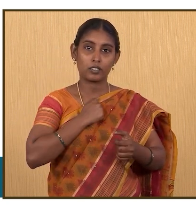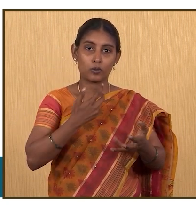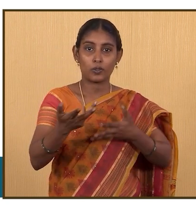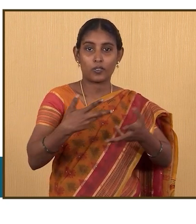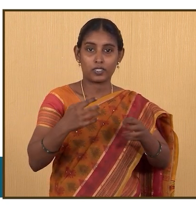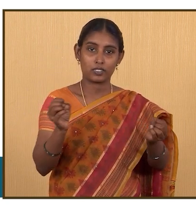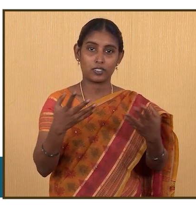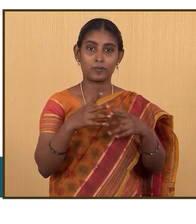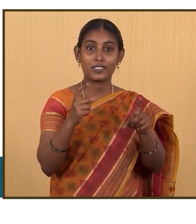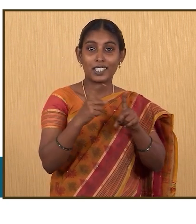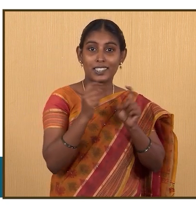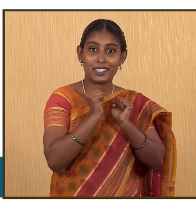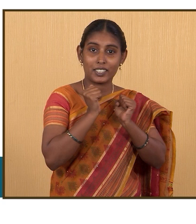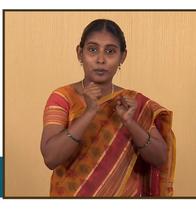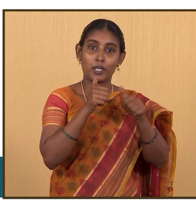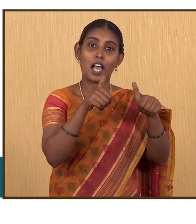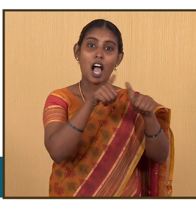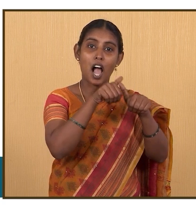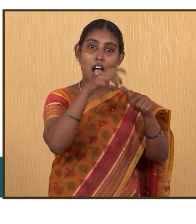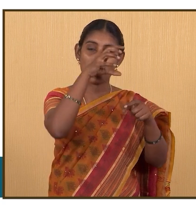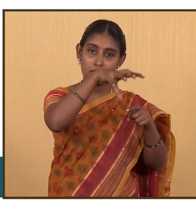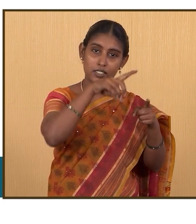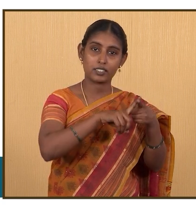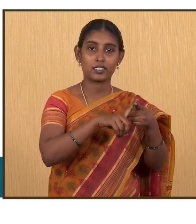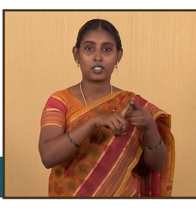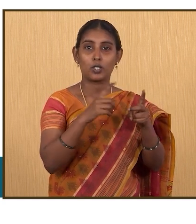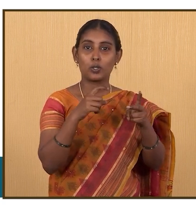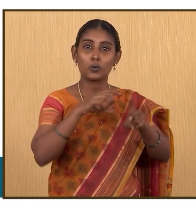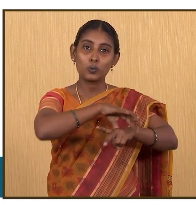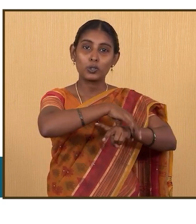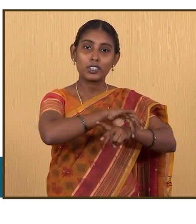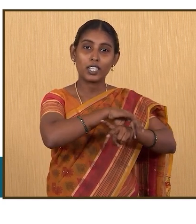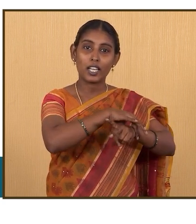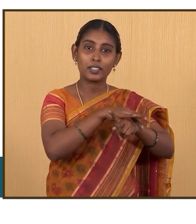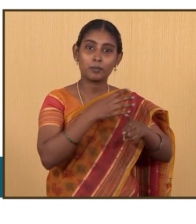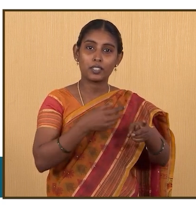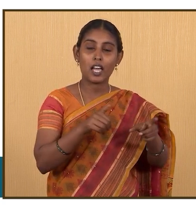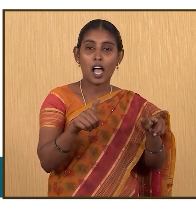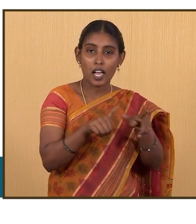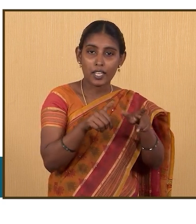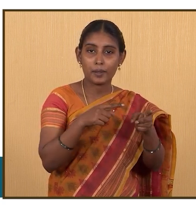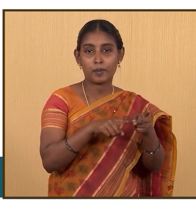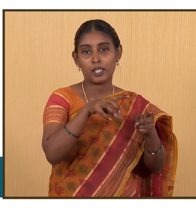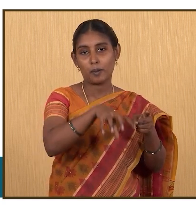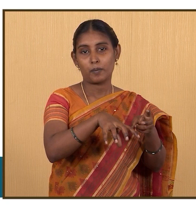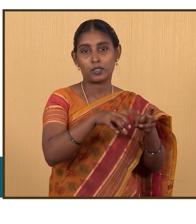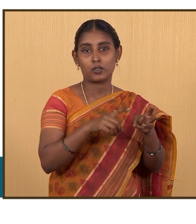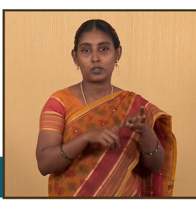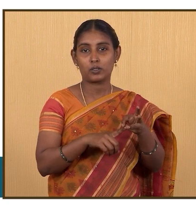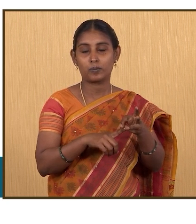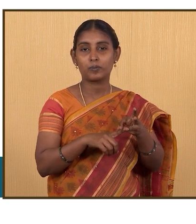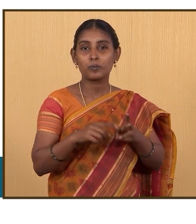அமைச்சிருவார். அது எங்கே அப்படின்னா, டெல்லி பக்கத்தில் இருக்கக்கூடிய ஆக்ரா, அடுத்து குஜராத் பக்கத்தில் இருக்கக்கூடிய